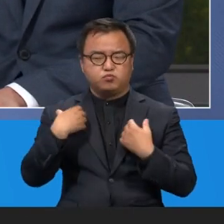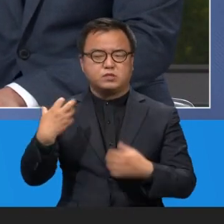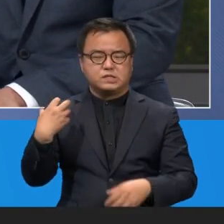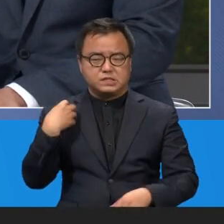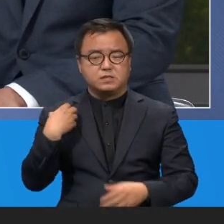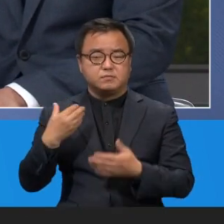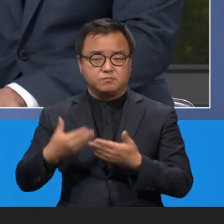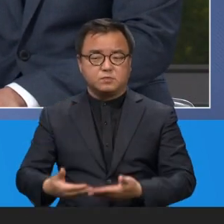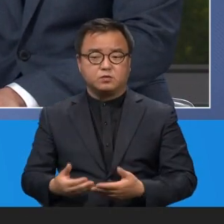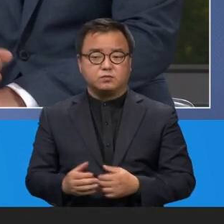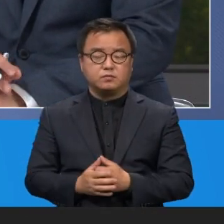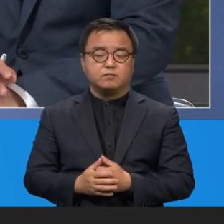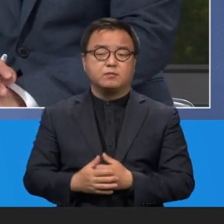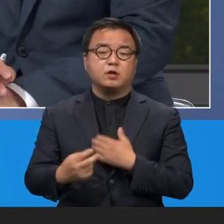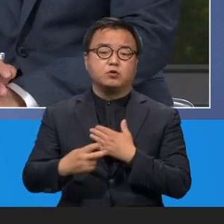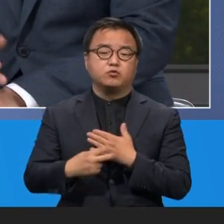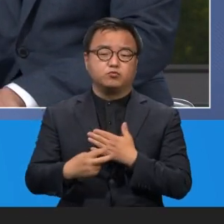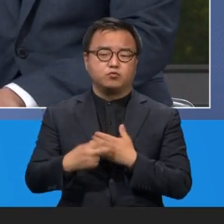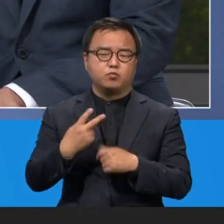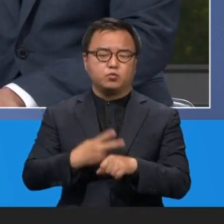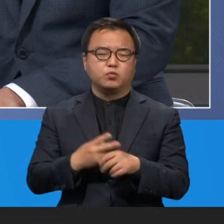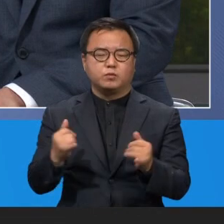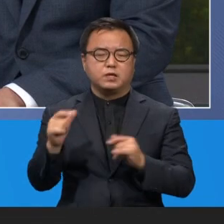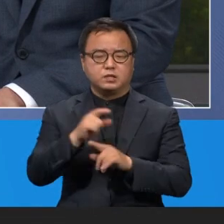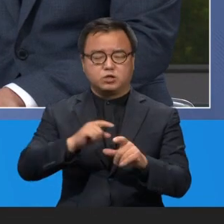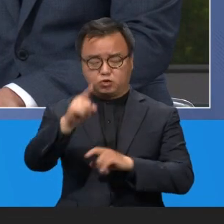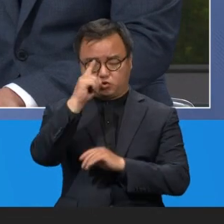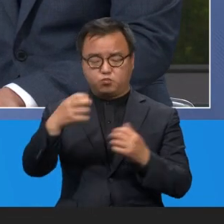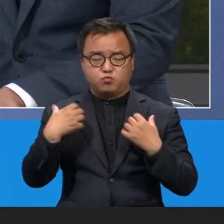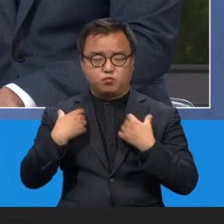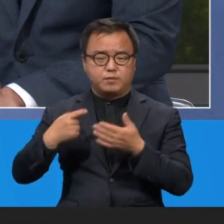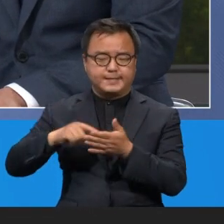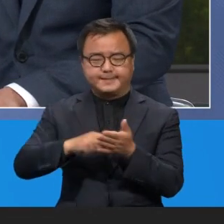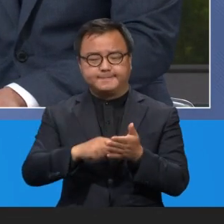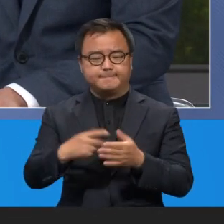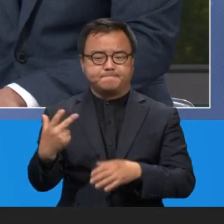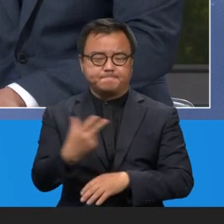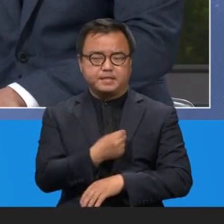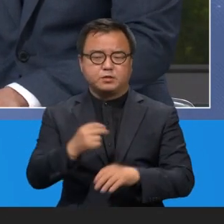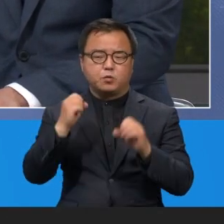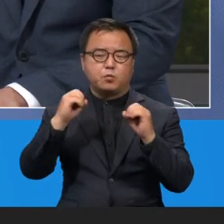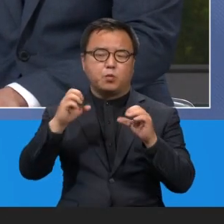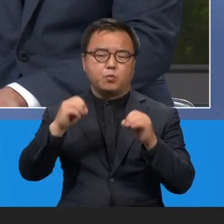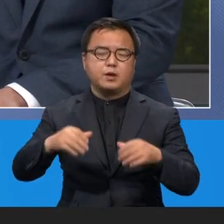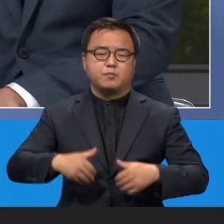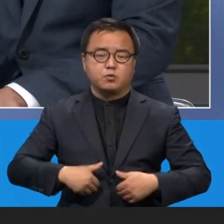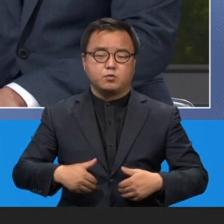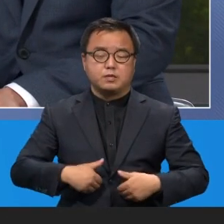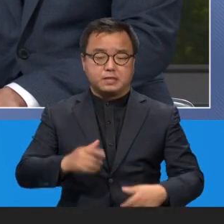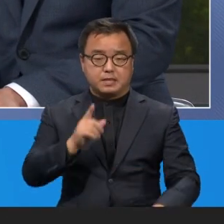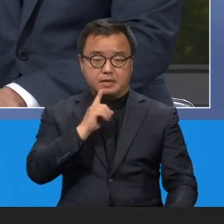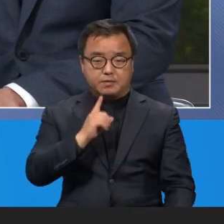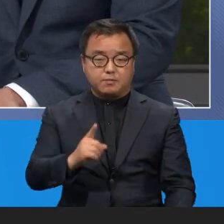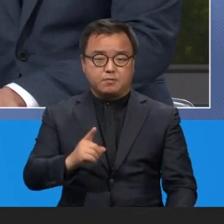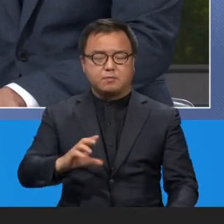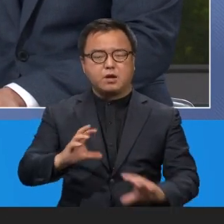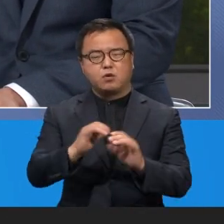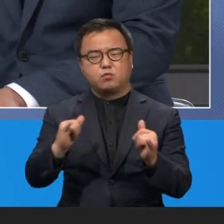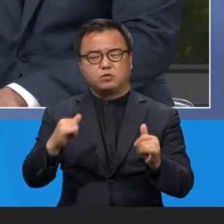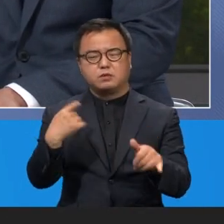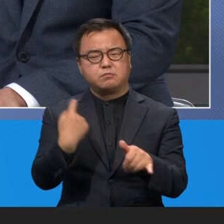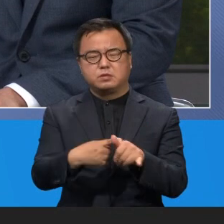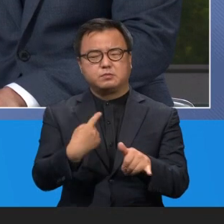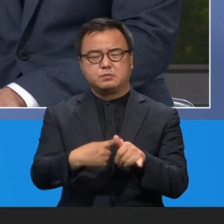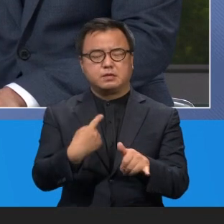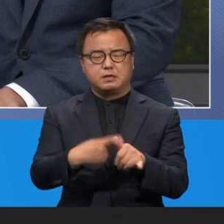의료분야 부수 들은 또 정부가 더욱 적극적으로 백신을 홍보해야 한다고 지적하기도 했고요 국민들도 비판에서 자유롭지